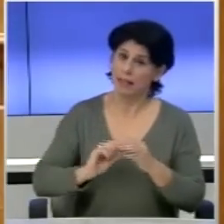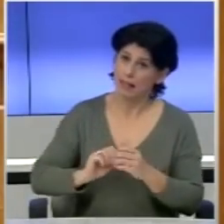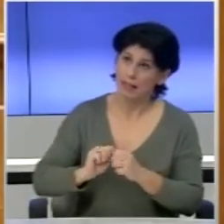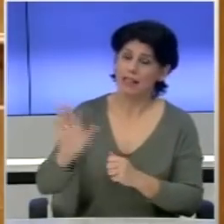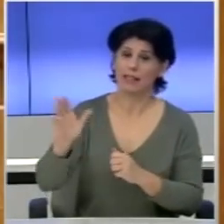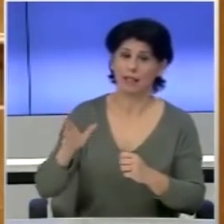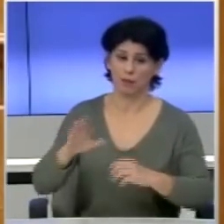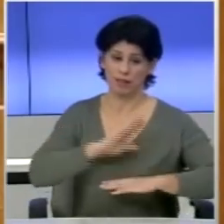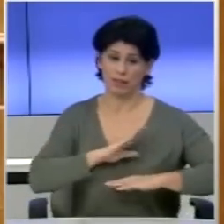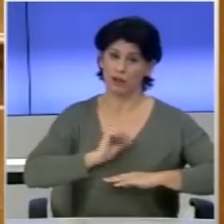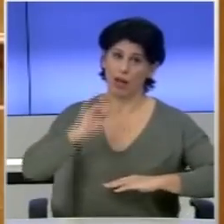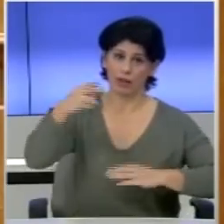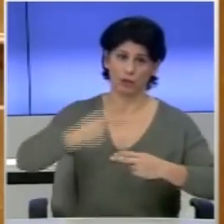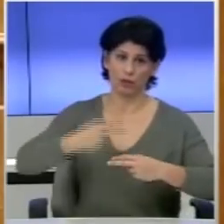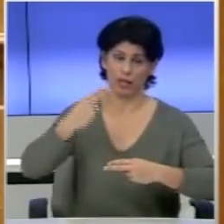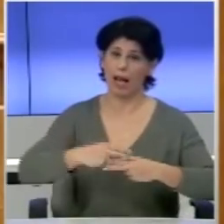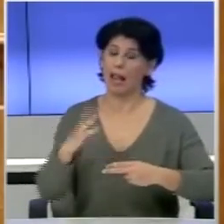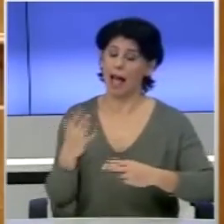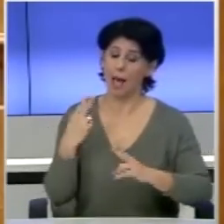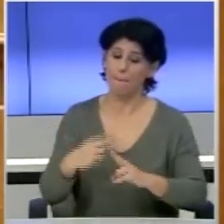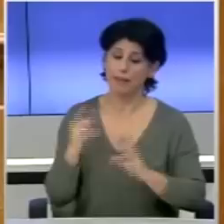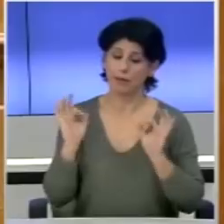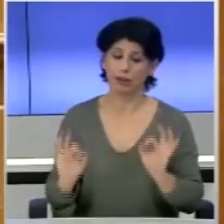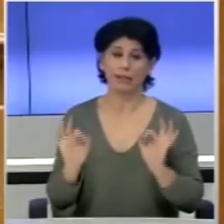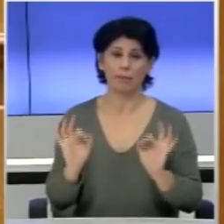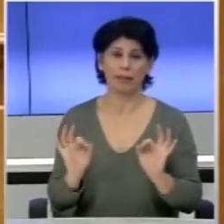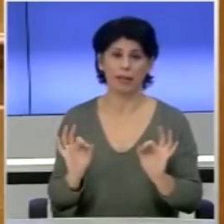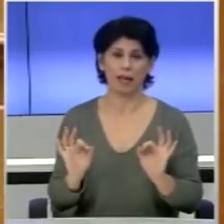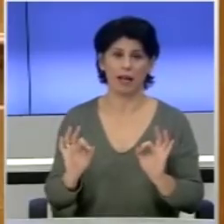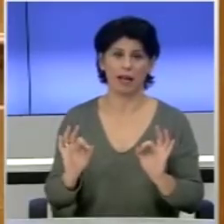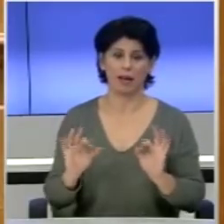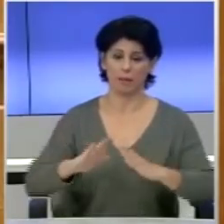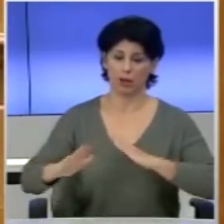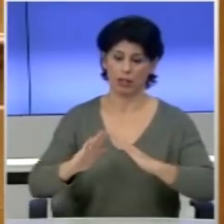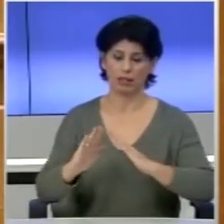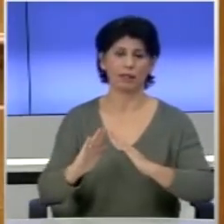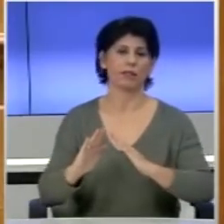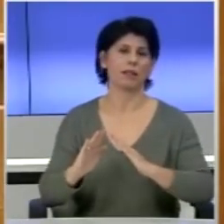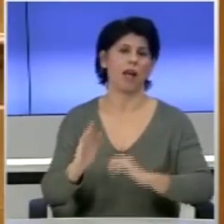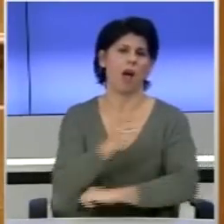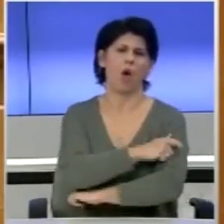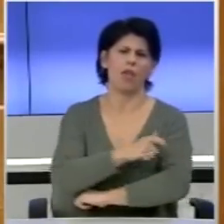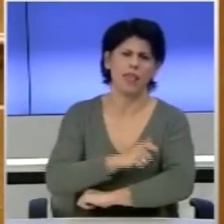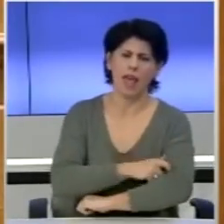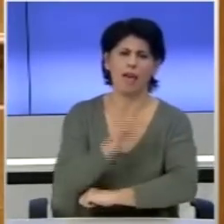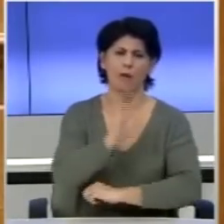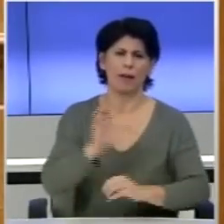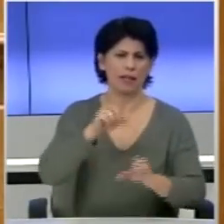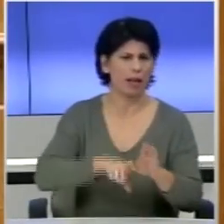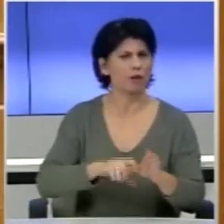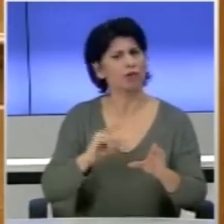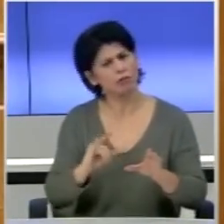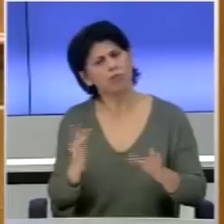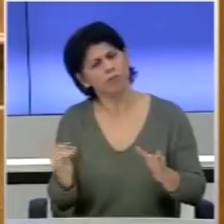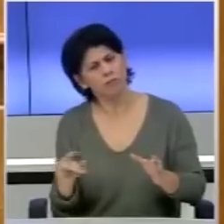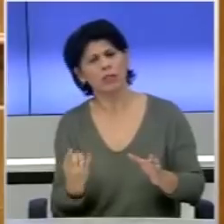συνόρων, αρκεί να είναι υπό την επίσημη τυπική τουλάχιστον σκέπη του ΟΗΕ, της Ευρωπαϊκής Ένωσης, ακόμα και του ΝΑΤΟ.